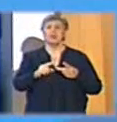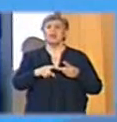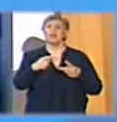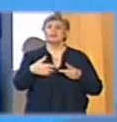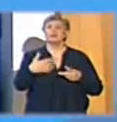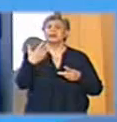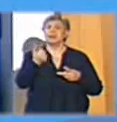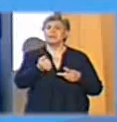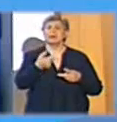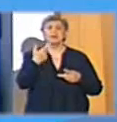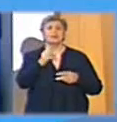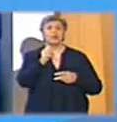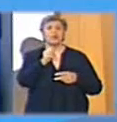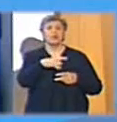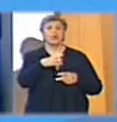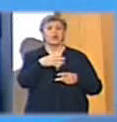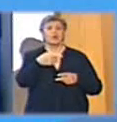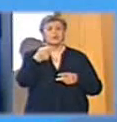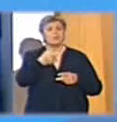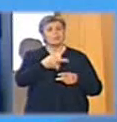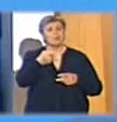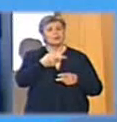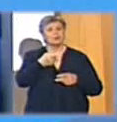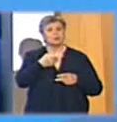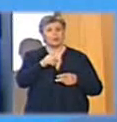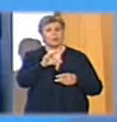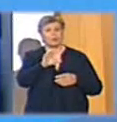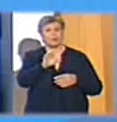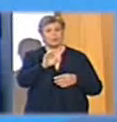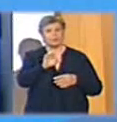διατηρηθεί ένα μικρότερο μπόνους. Είναι στη συζήτηση, δεν έχει αποφασιστεί.